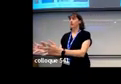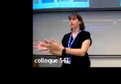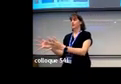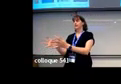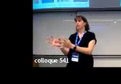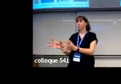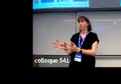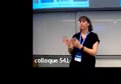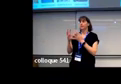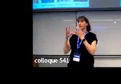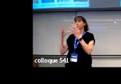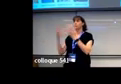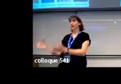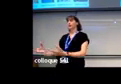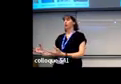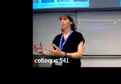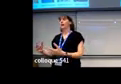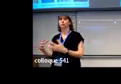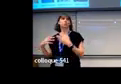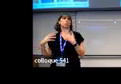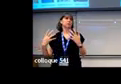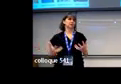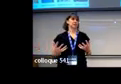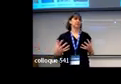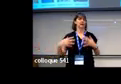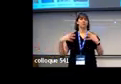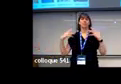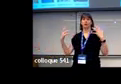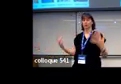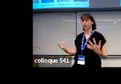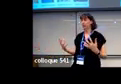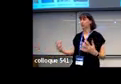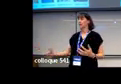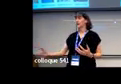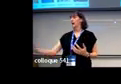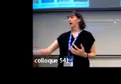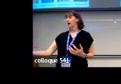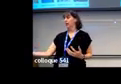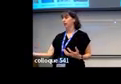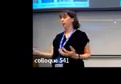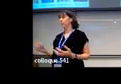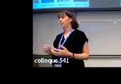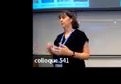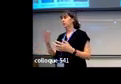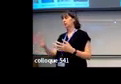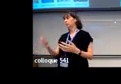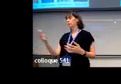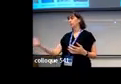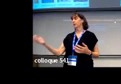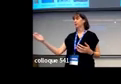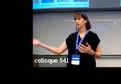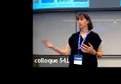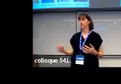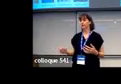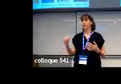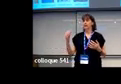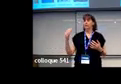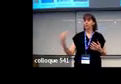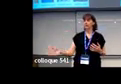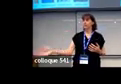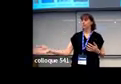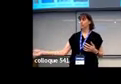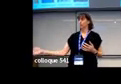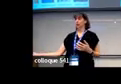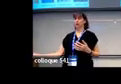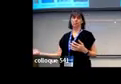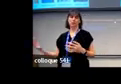les gens que j'ai interviewés qui nous parlent de leur parcours, puis de leurs intérêts, puis de leurs recherches. On a 3 professeurs, une pour chacune des unités.